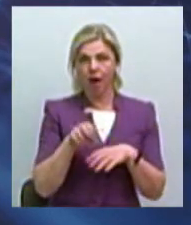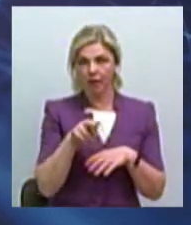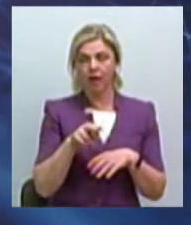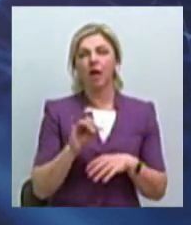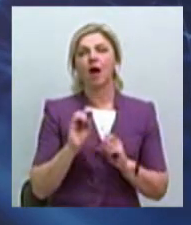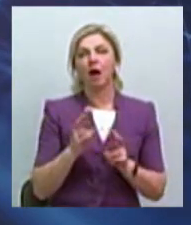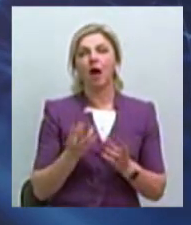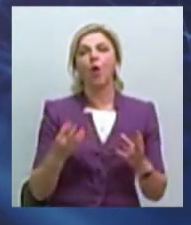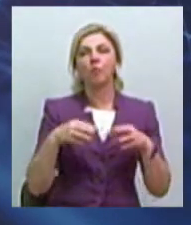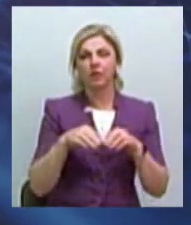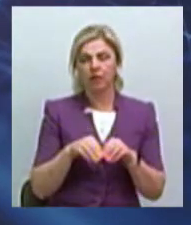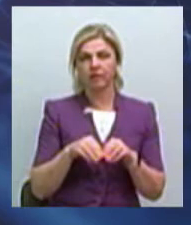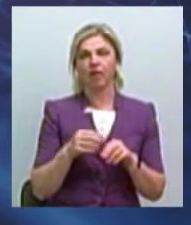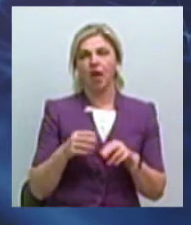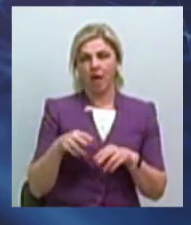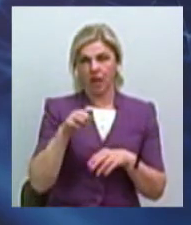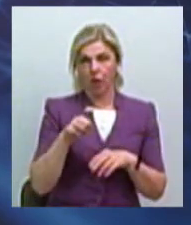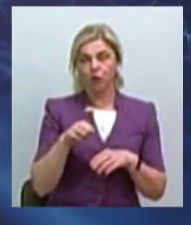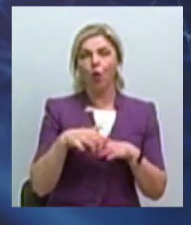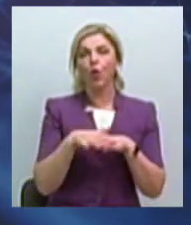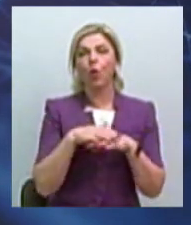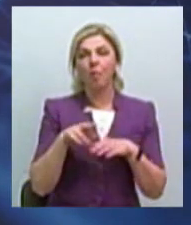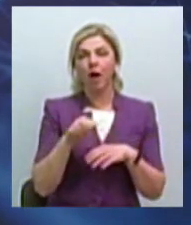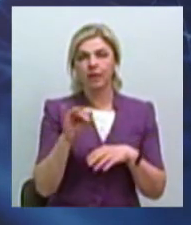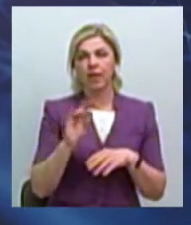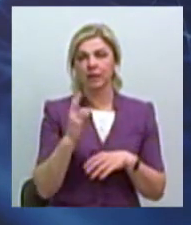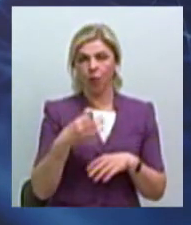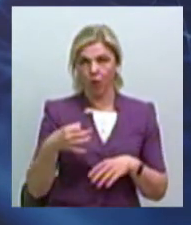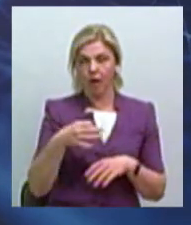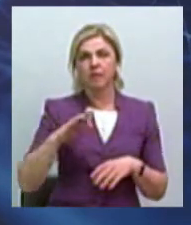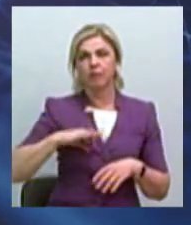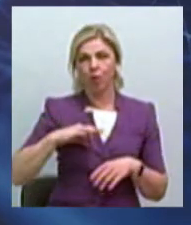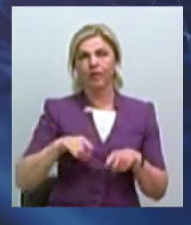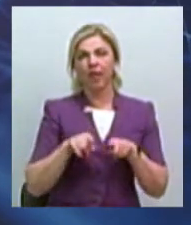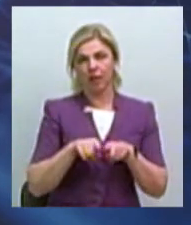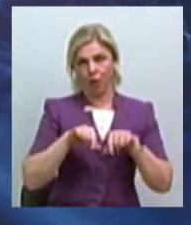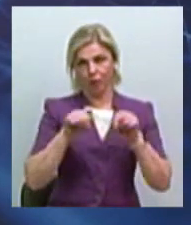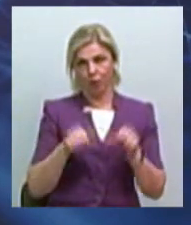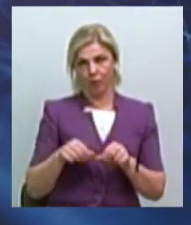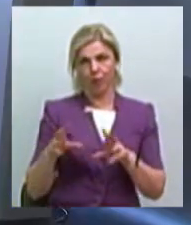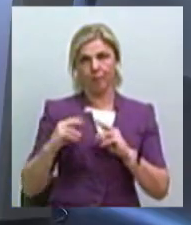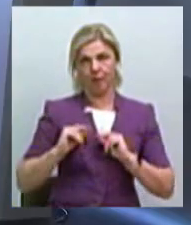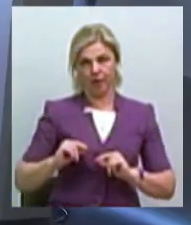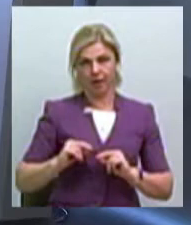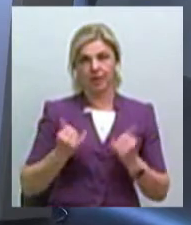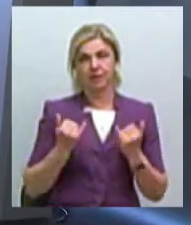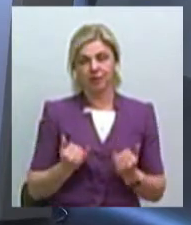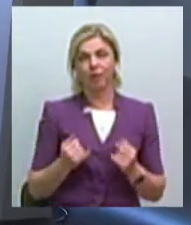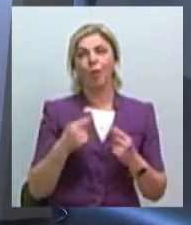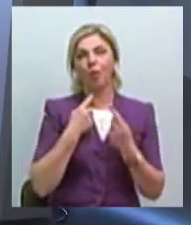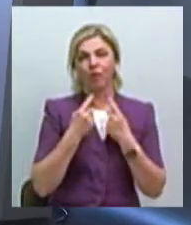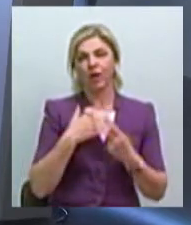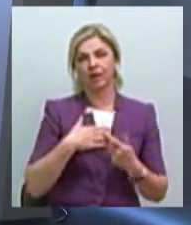активізувати об'єднані територіальні громади Миколаївщини, використовувати таку форму співпраці? Про це сьогодні поговоримо з нашим гостем